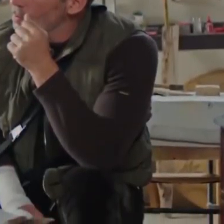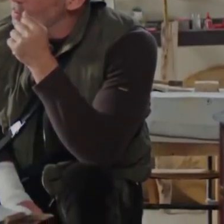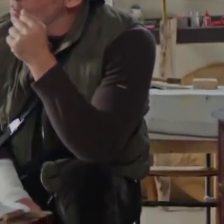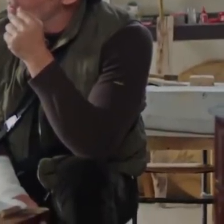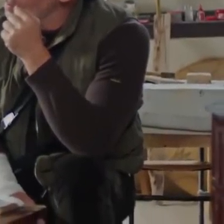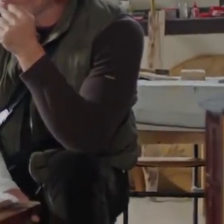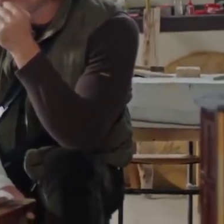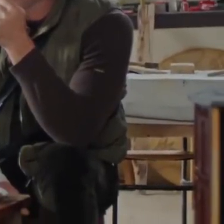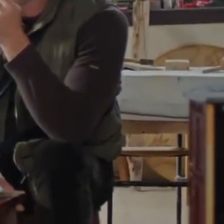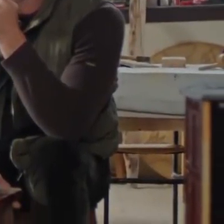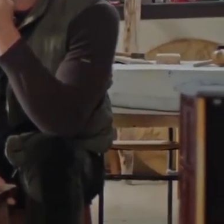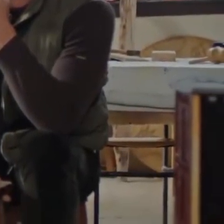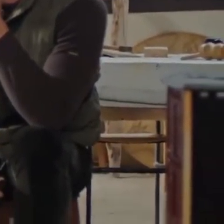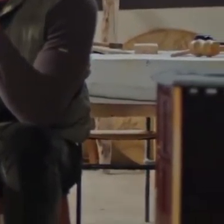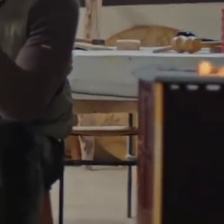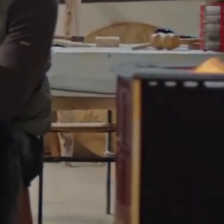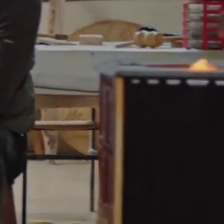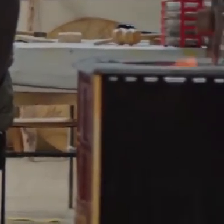tüydü.